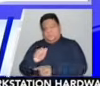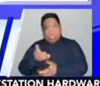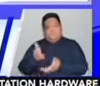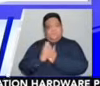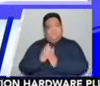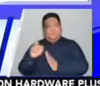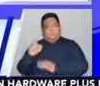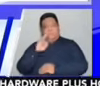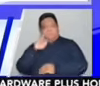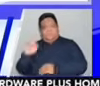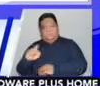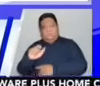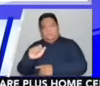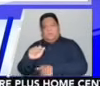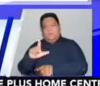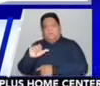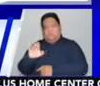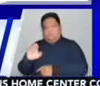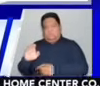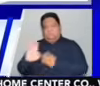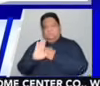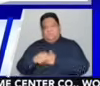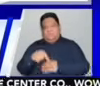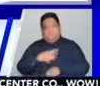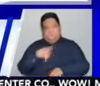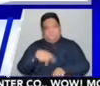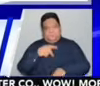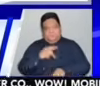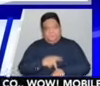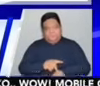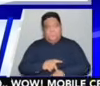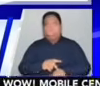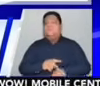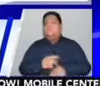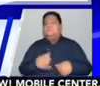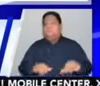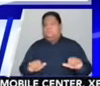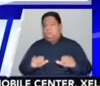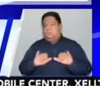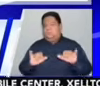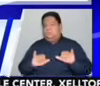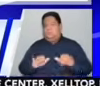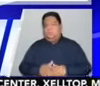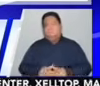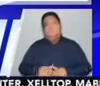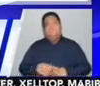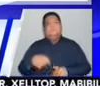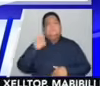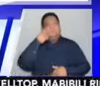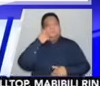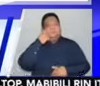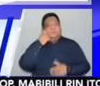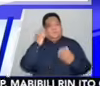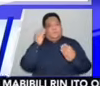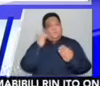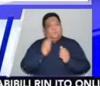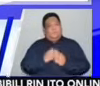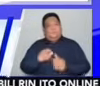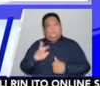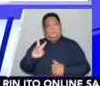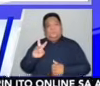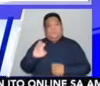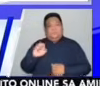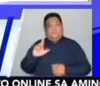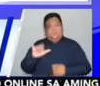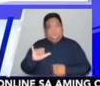alice to the Philippines is still standing the latest we got from West ligo is Uh umalis siya